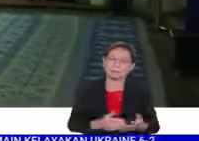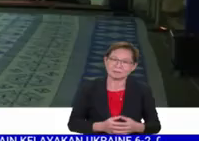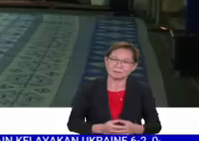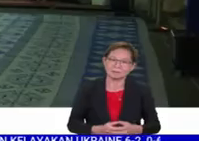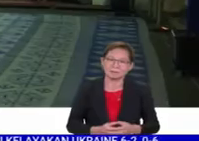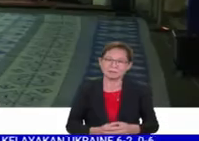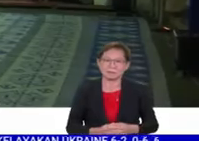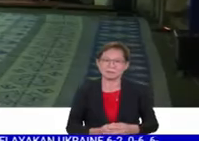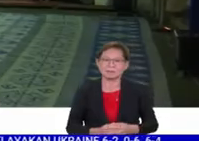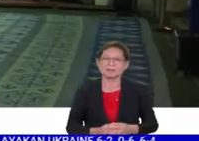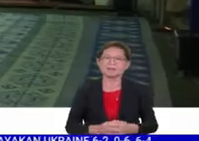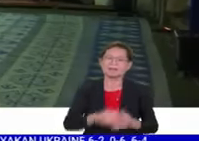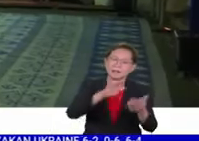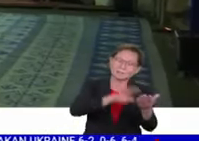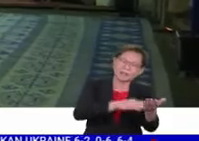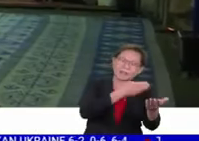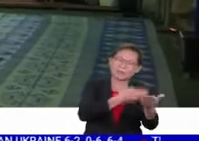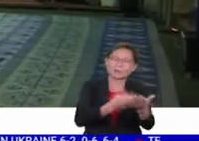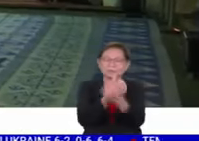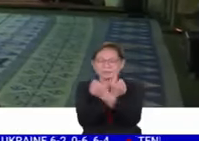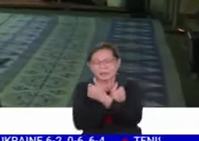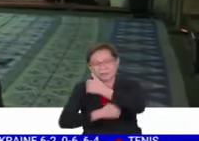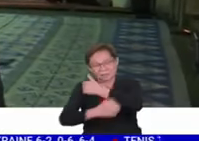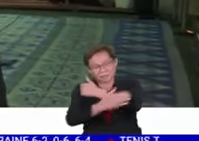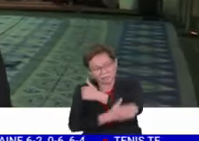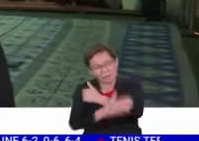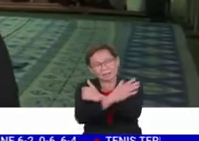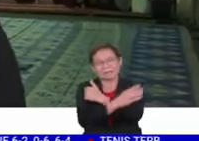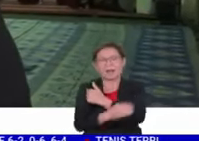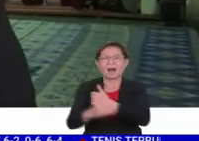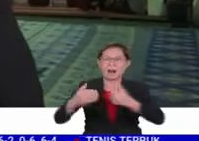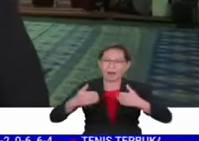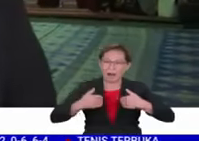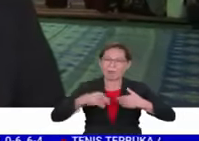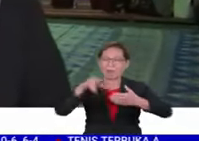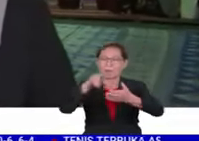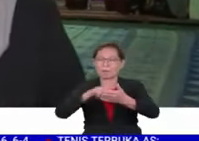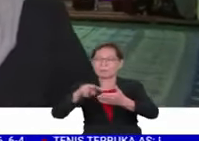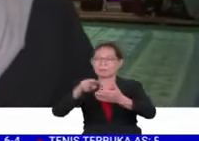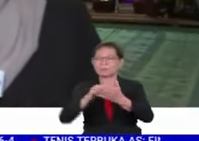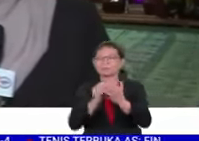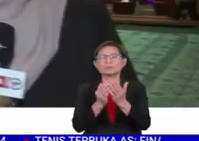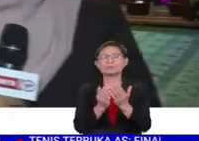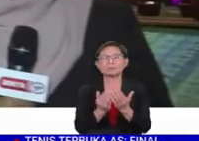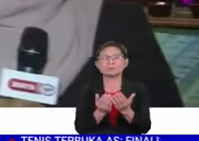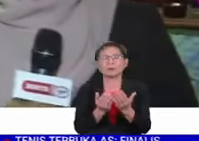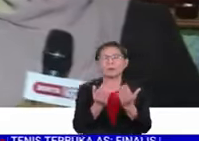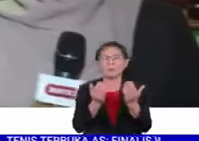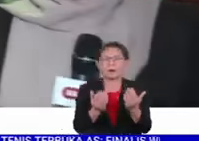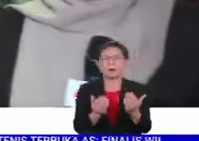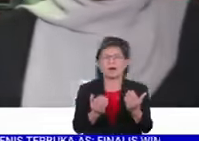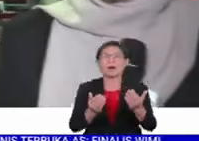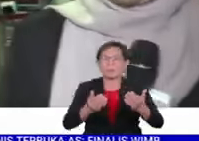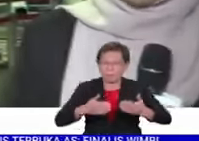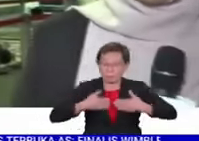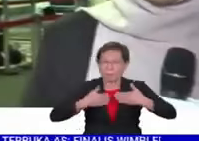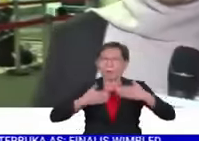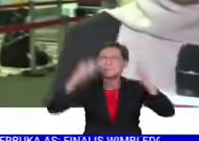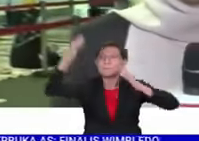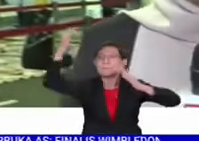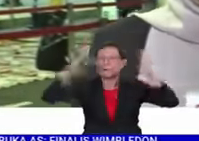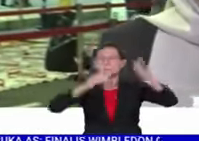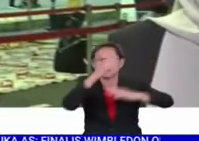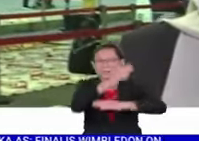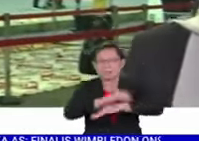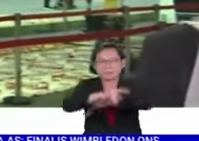dengan zikrullah serta lagu-lagu patriotik. Selain turut akan dibacakan doa bagi kesejahteraan negara kita